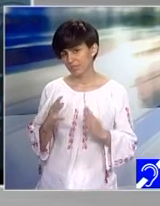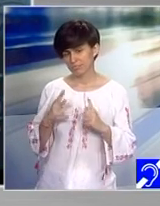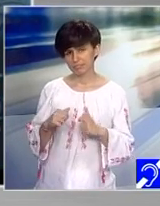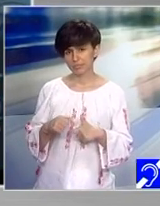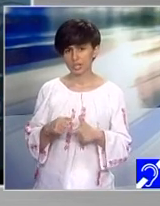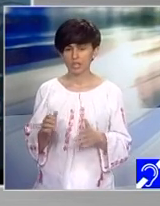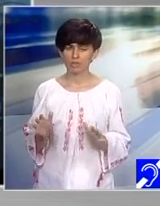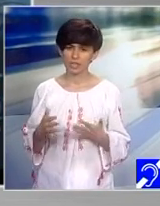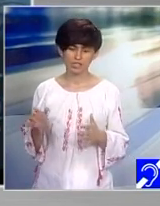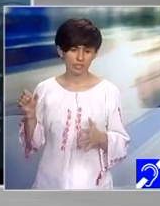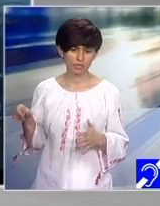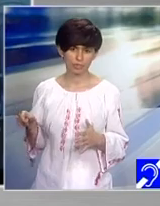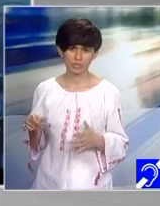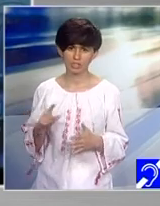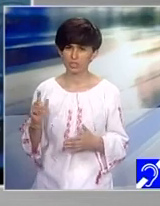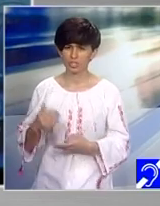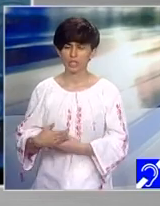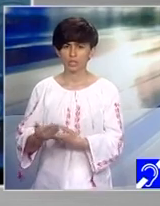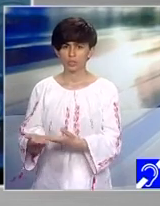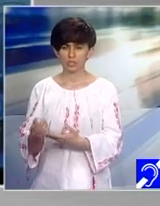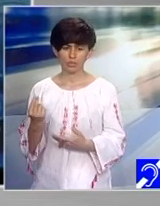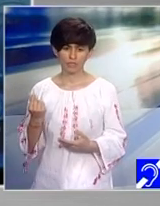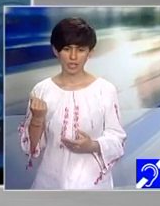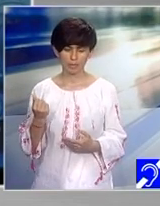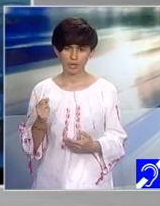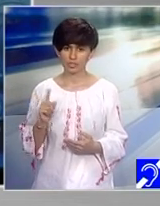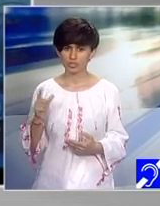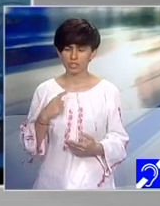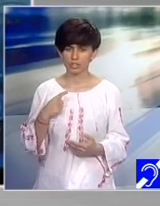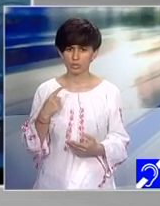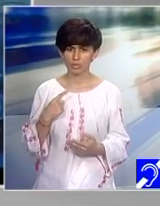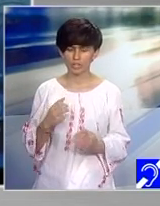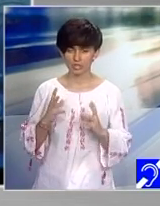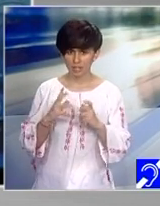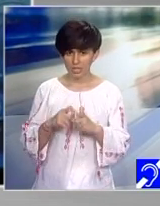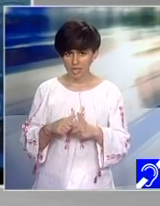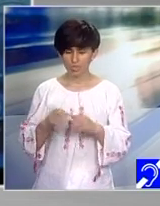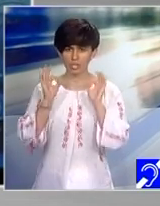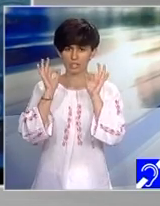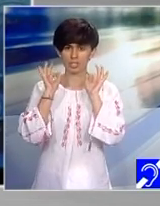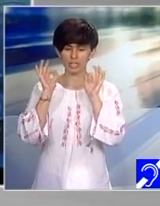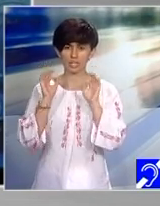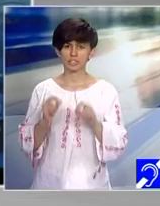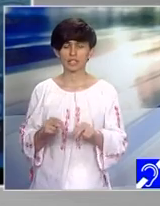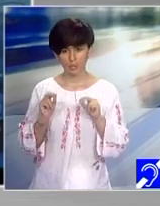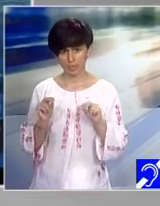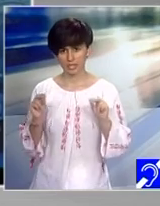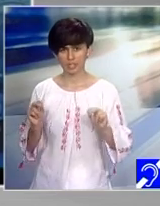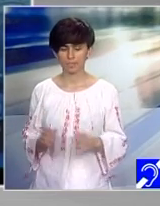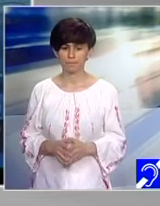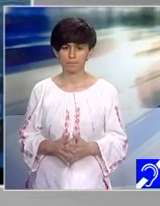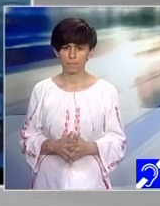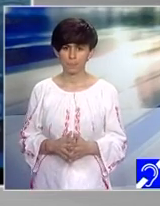și când o măsoară nu alocă bani în funcție de asta și nu este măsurată calitatea predării. Nicăieri în România nu se face acest lucru în